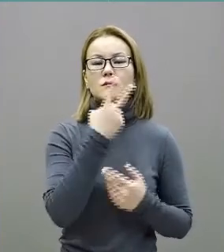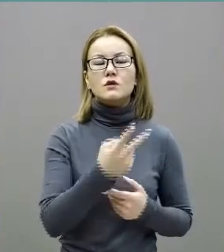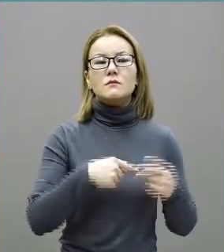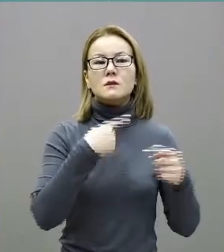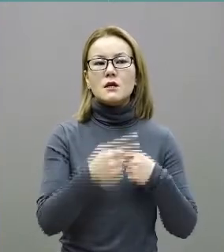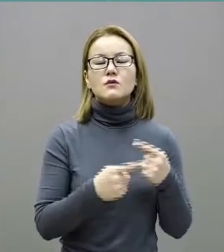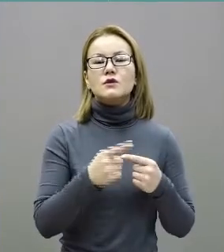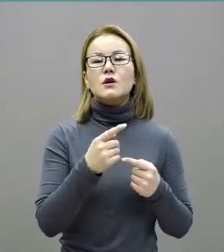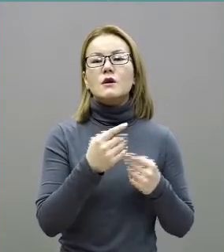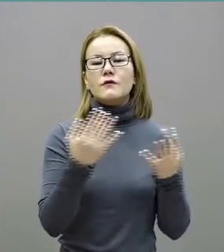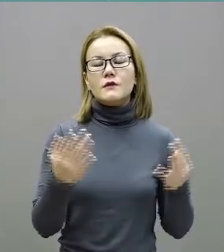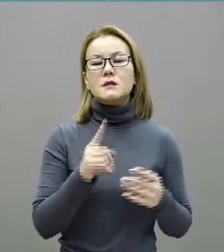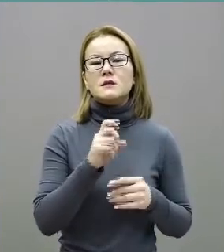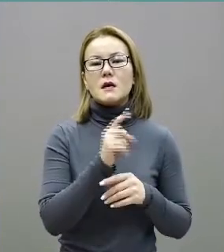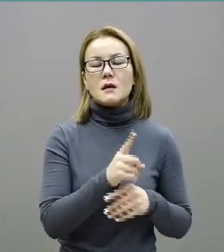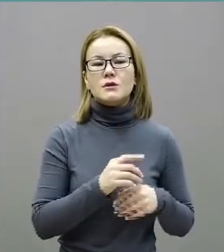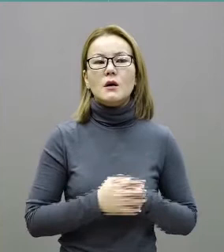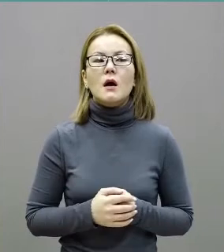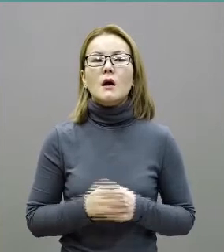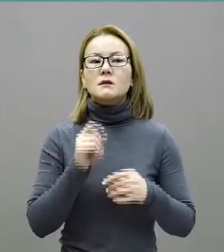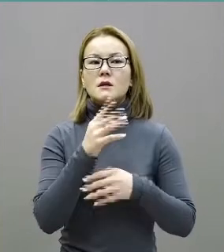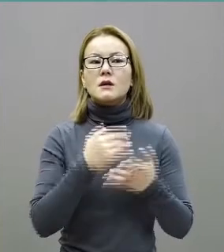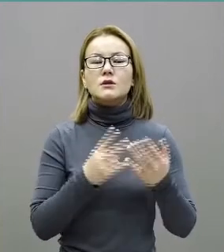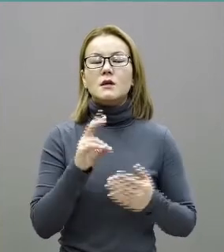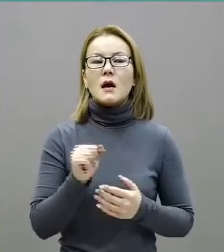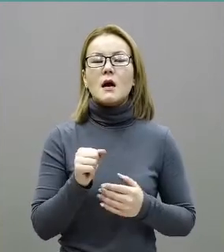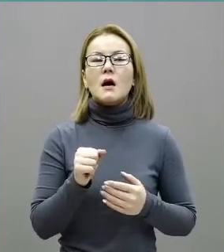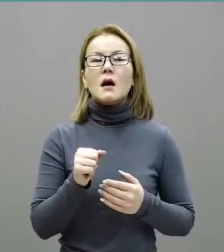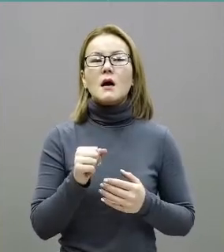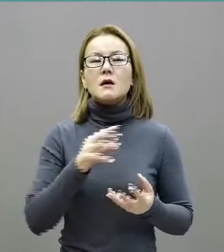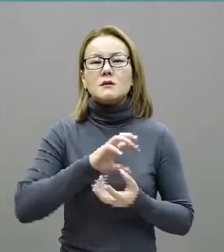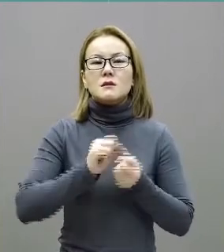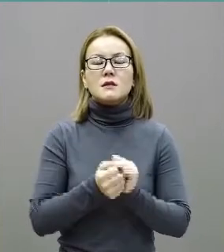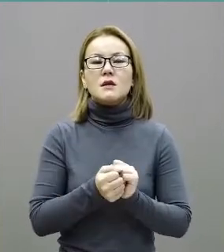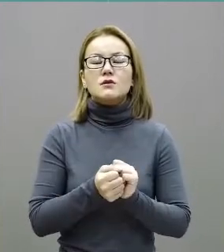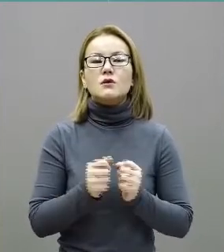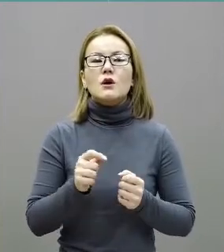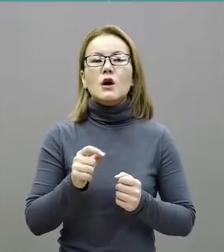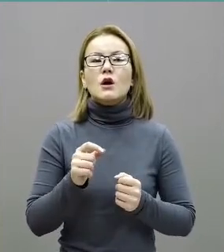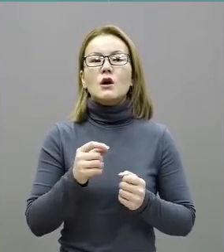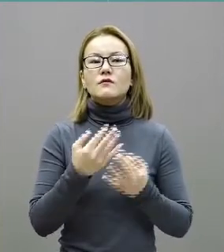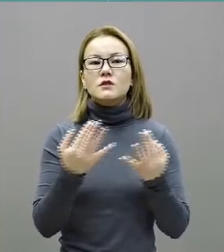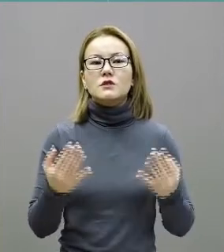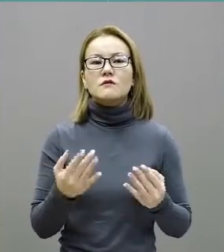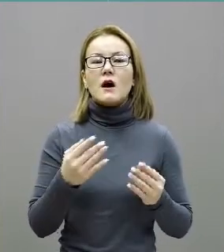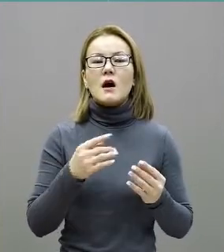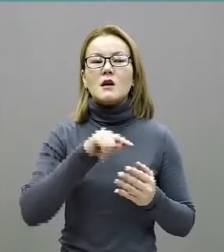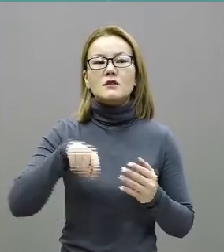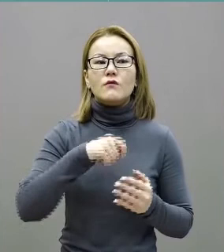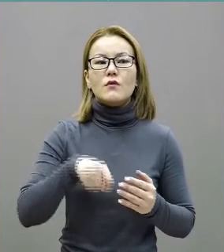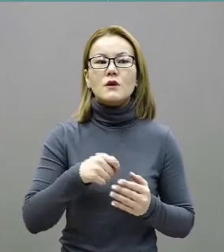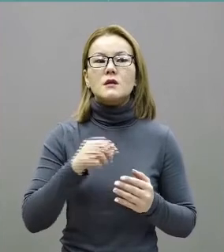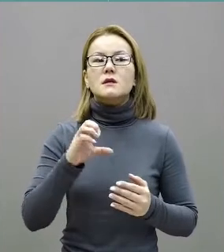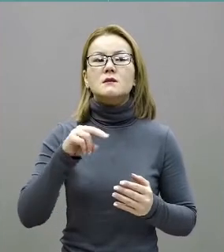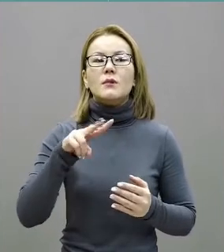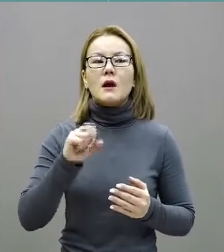рассмотрим следующий вид задач задачи на концентрацию вещества в растворе сплаве слитки из смеси